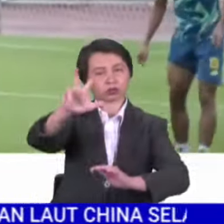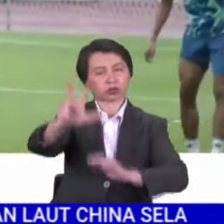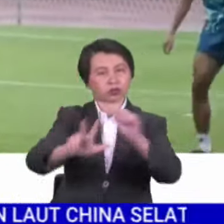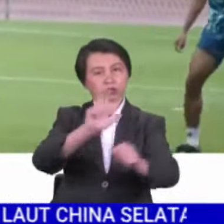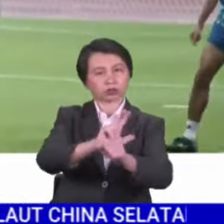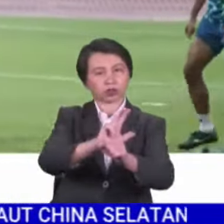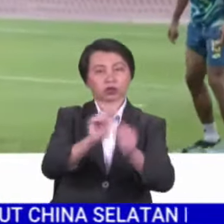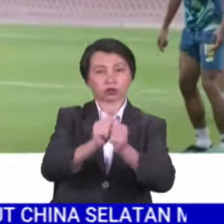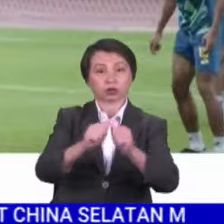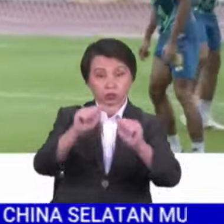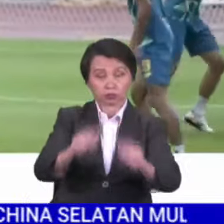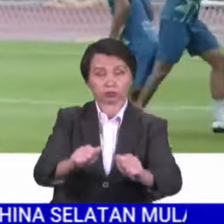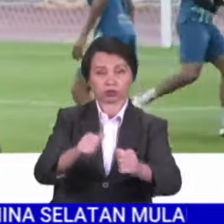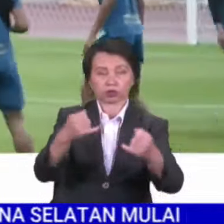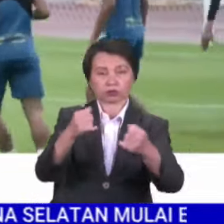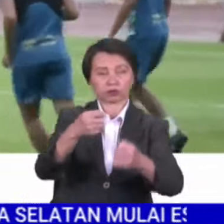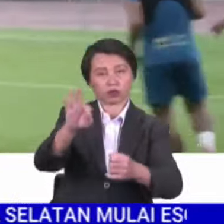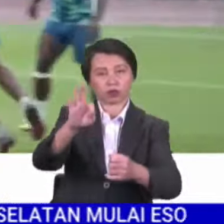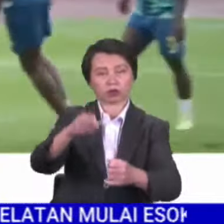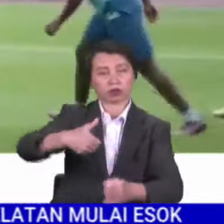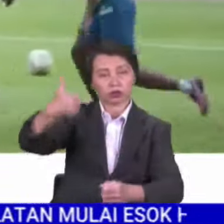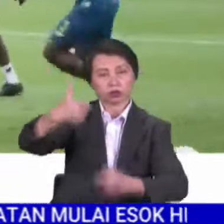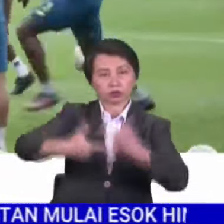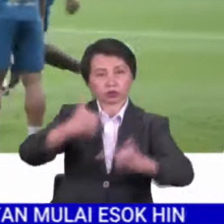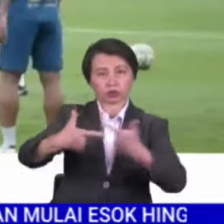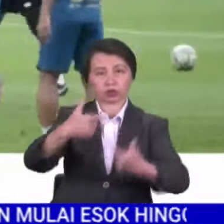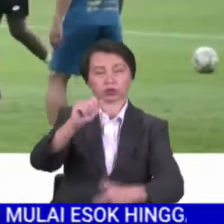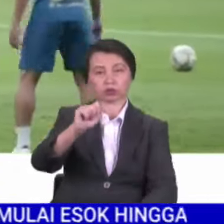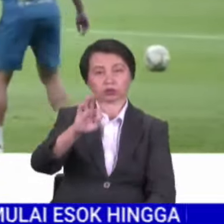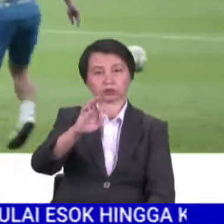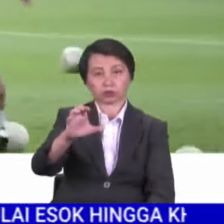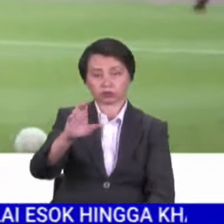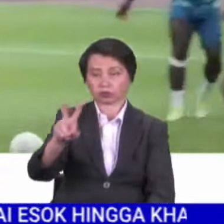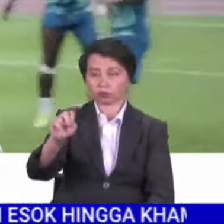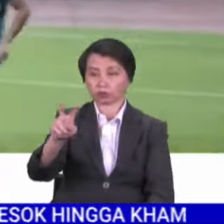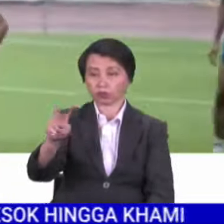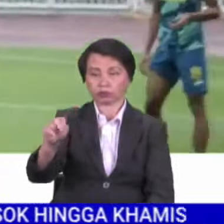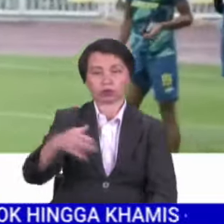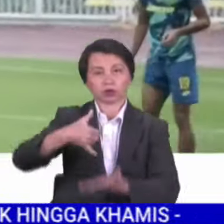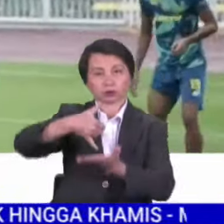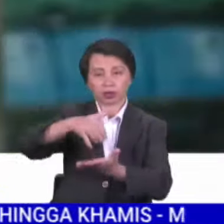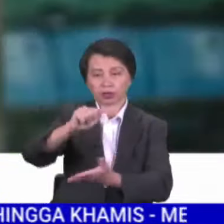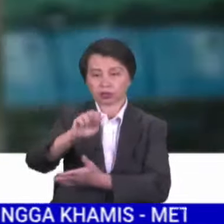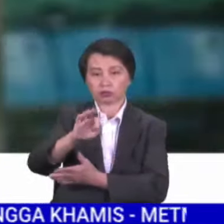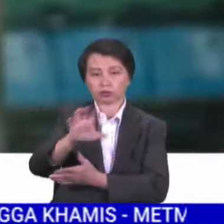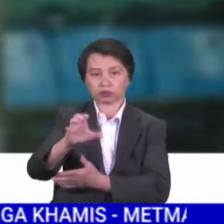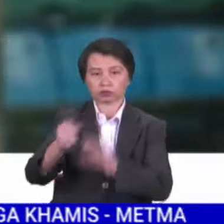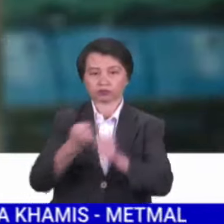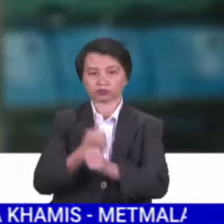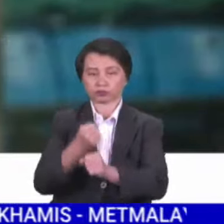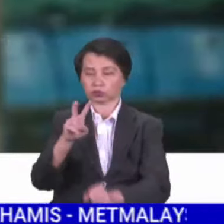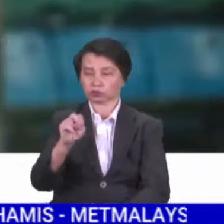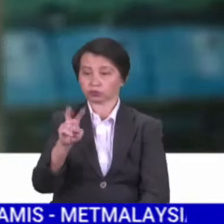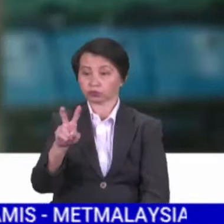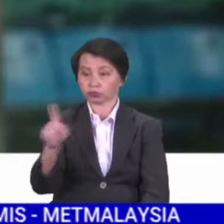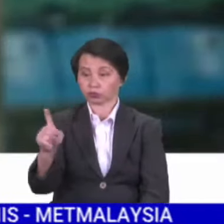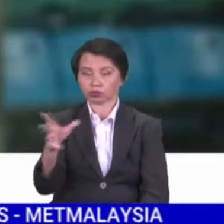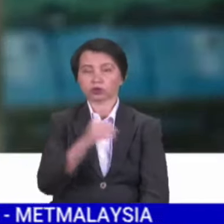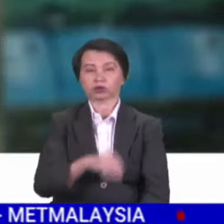berturut-turut dengan layak ke playoff Liga Juara-Juara AFC 2020 dan juga Piala AFC pada 2021